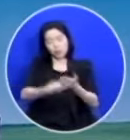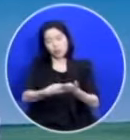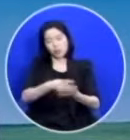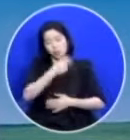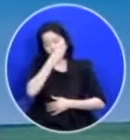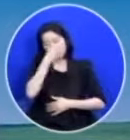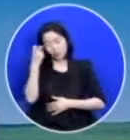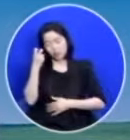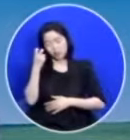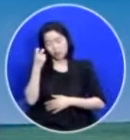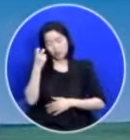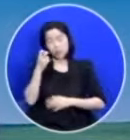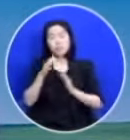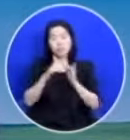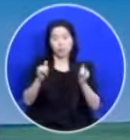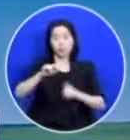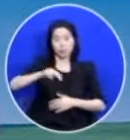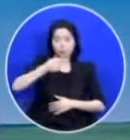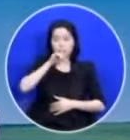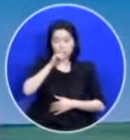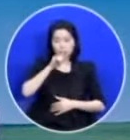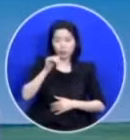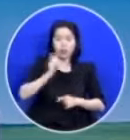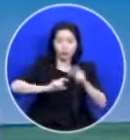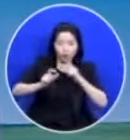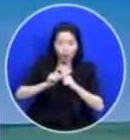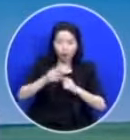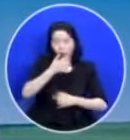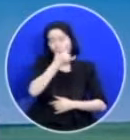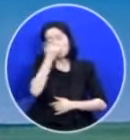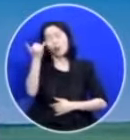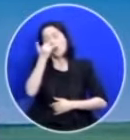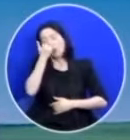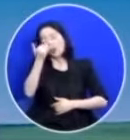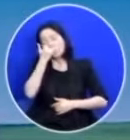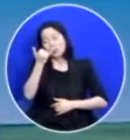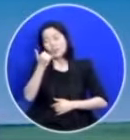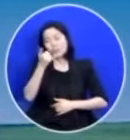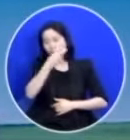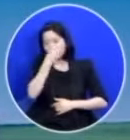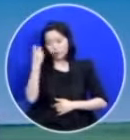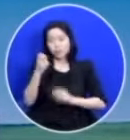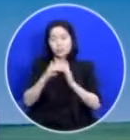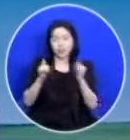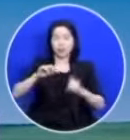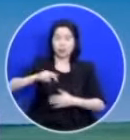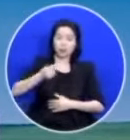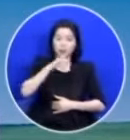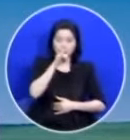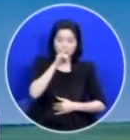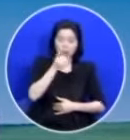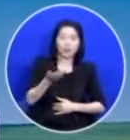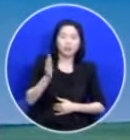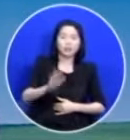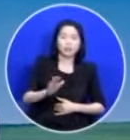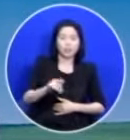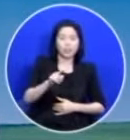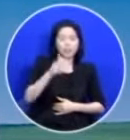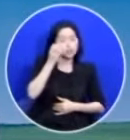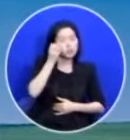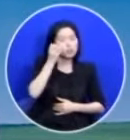주무시는 분들이 계세요 심지어 코를 걸며 주무시는 분들도 계십니다 그런데